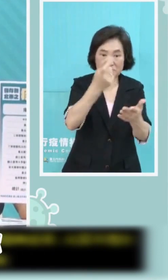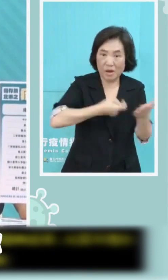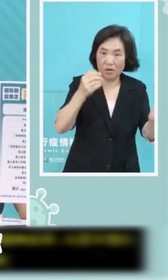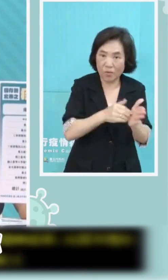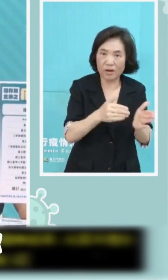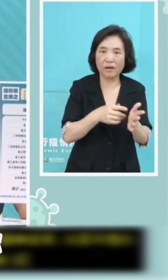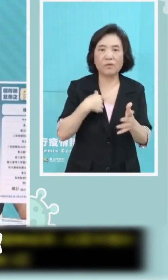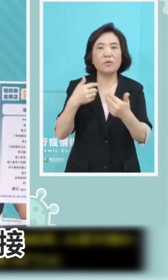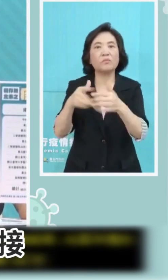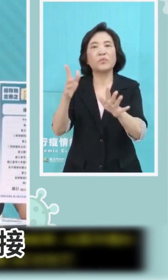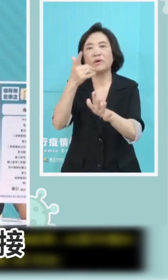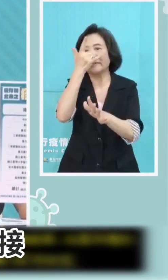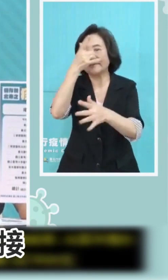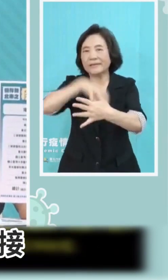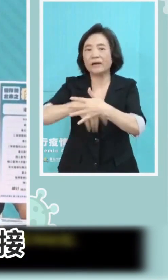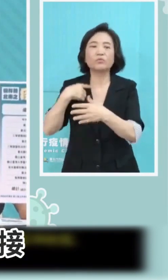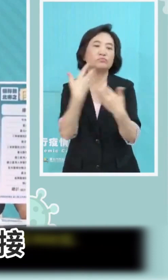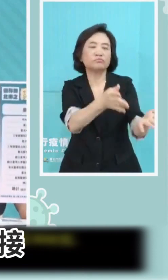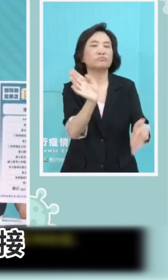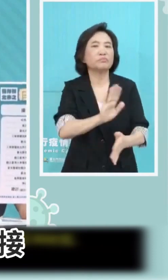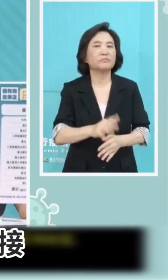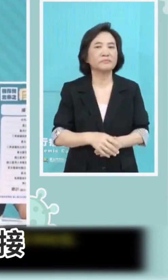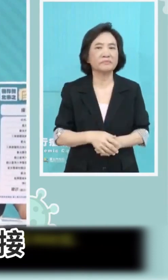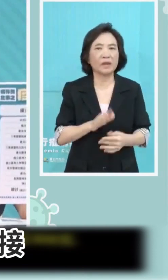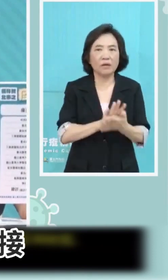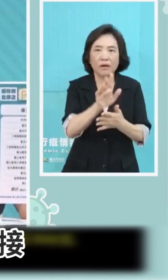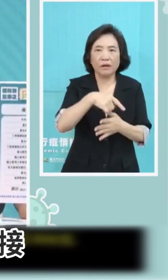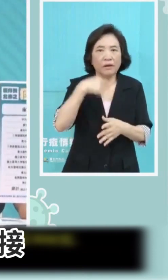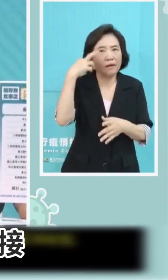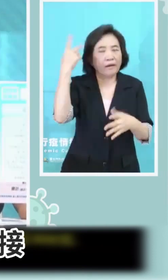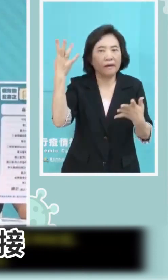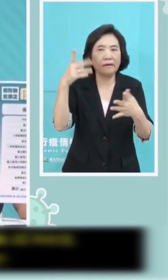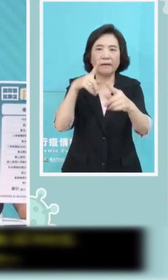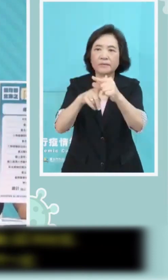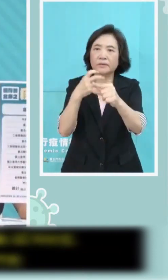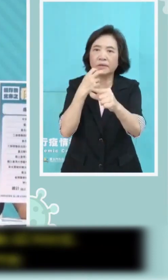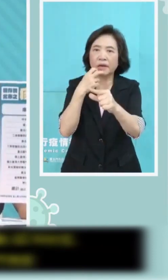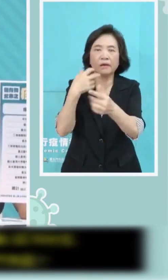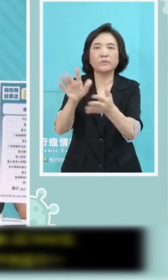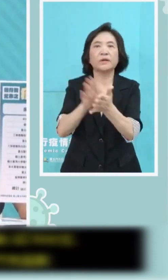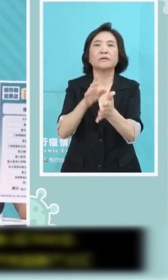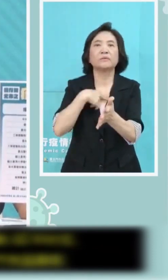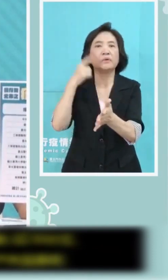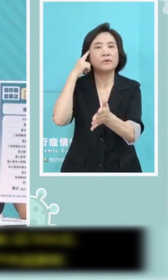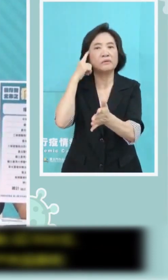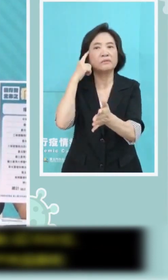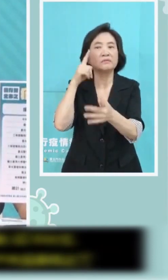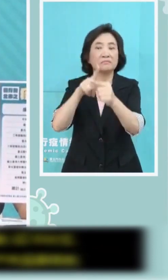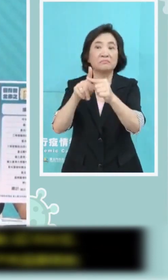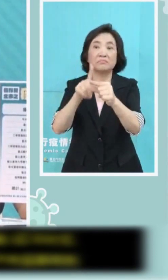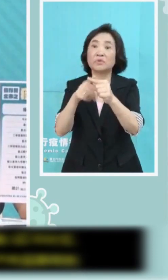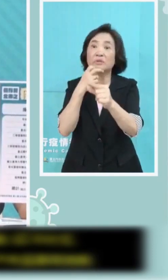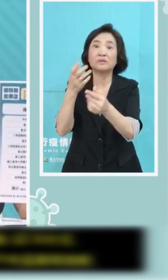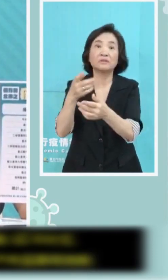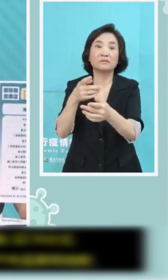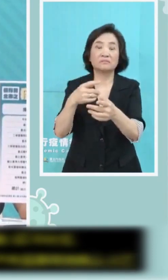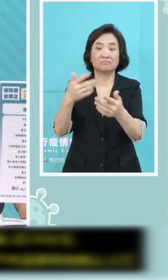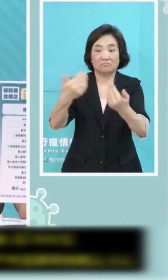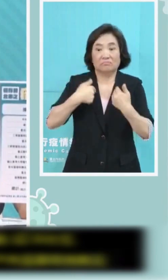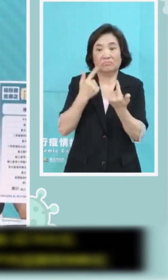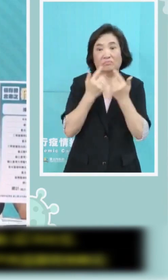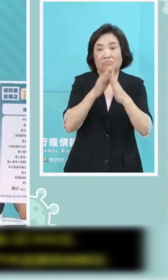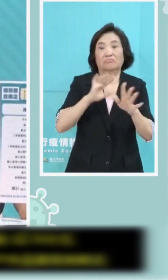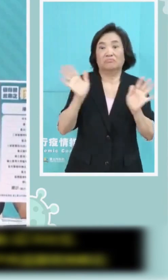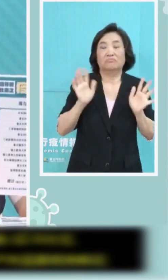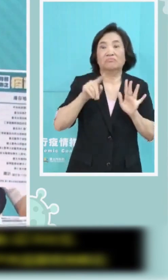德纳不给你啊。不过，欸、后来我就发现，怎么中央直接说他配送给医院了，就闪过我们台